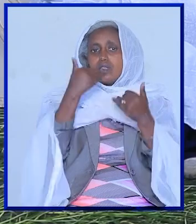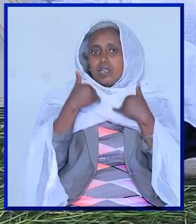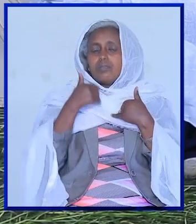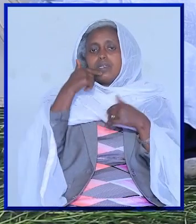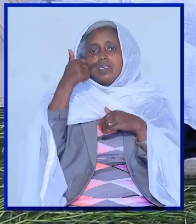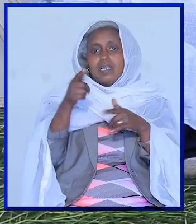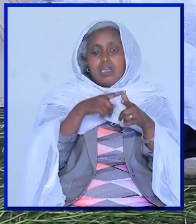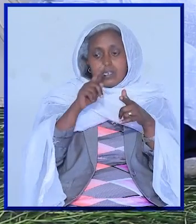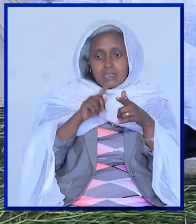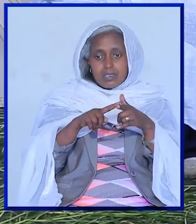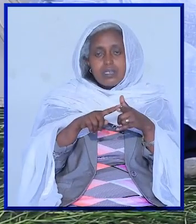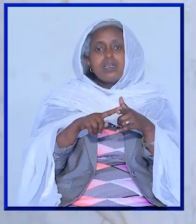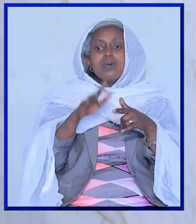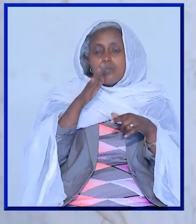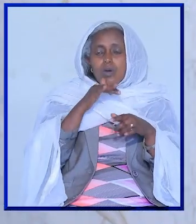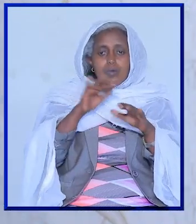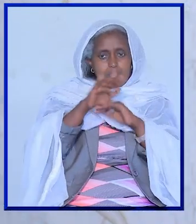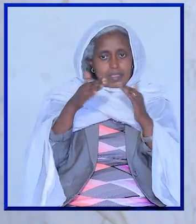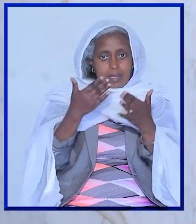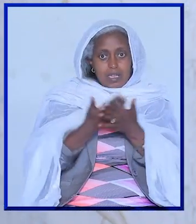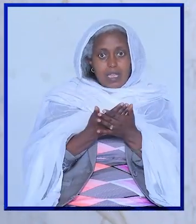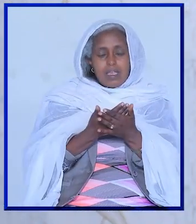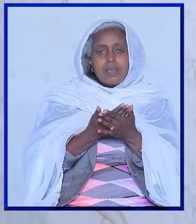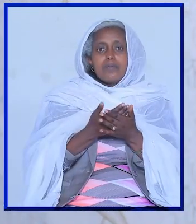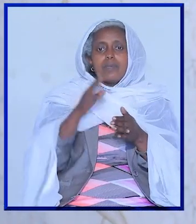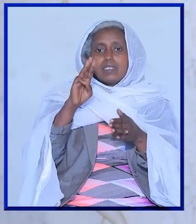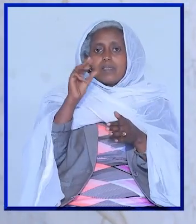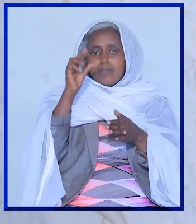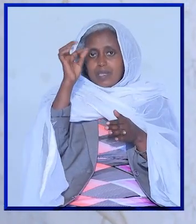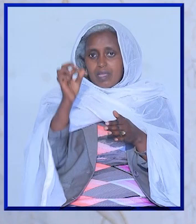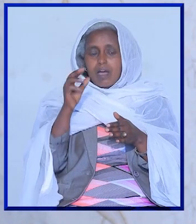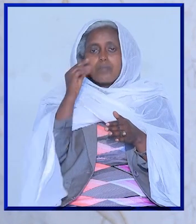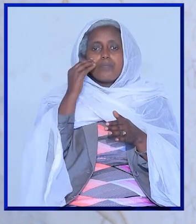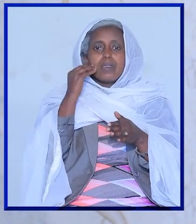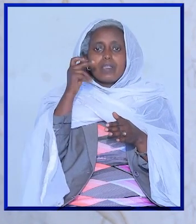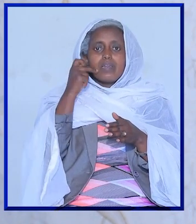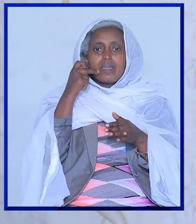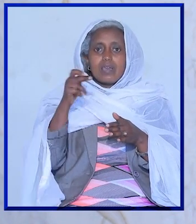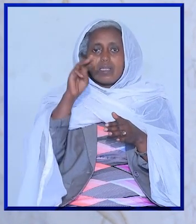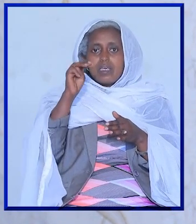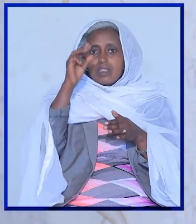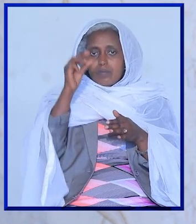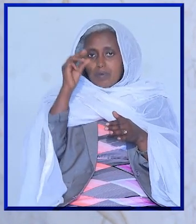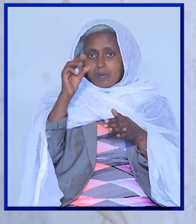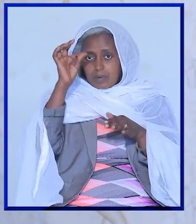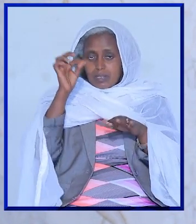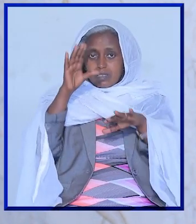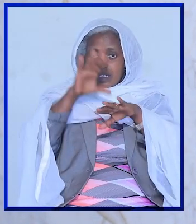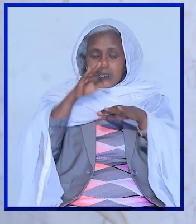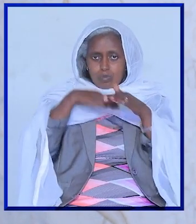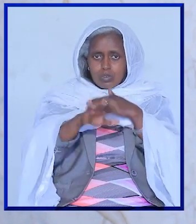እንላለን። እንግዲህ ማሆይ እንደው እንዳጠቃላይ ያው በሰበታ ቤተ ደናግል ጠባባት ገዳም ውስጥ ህጻናት